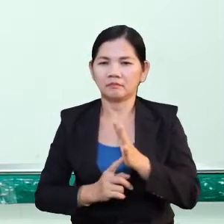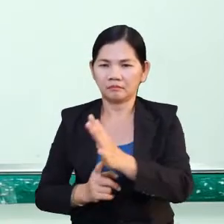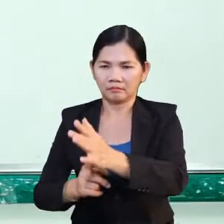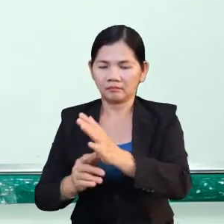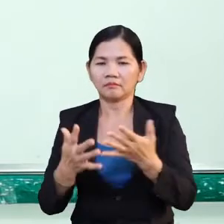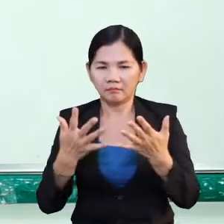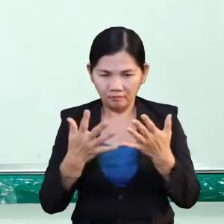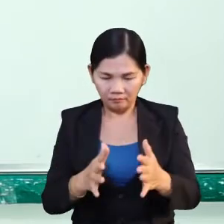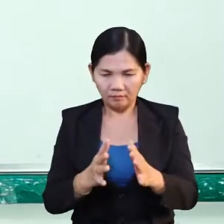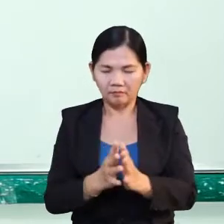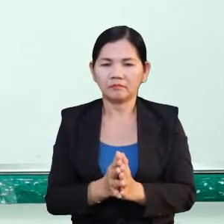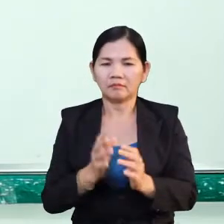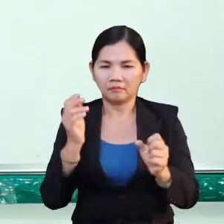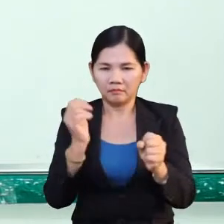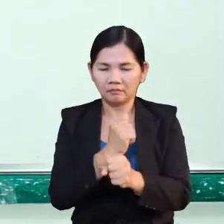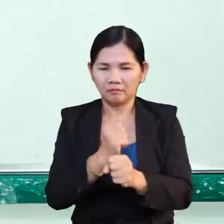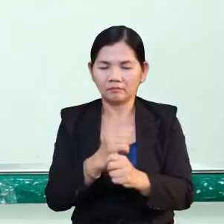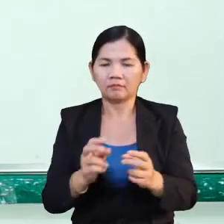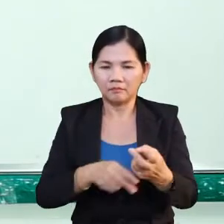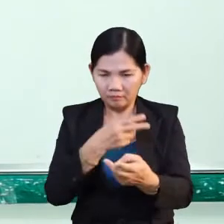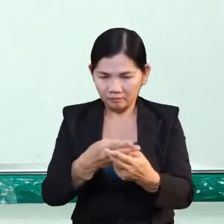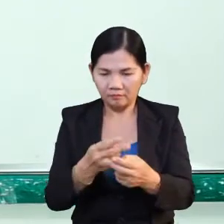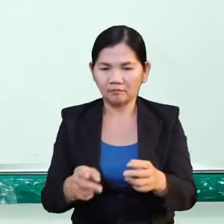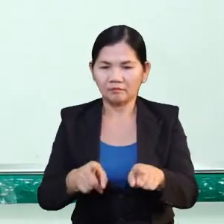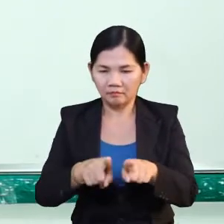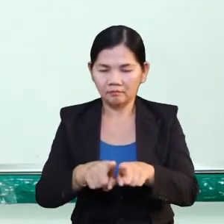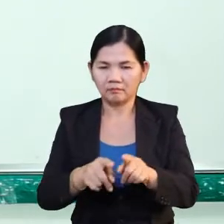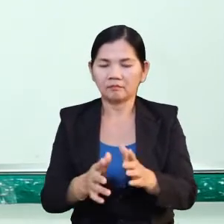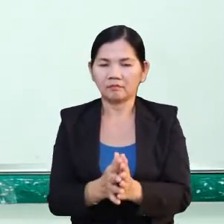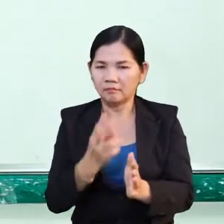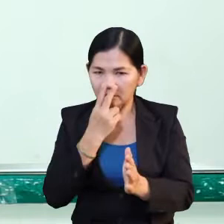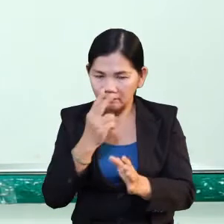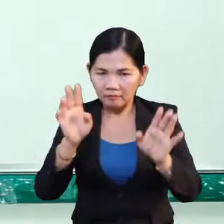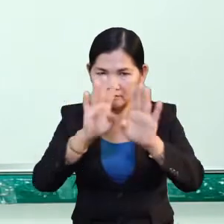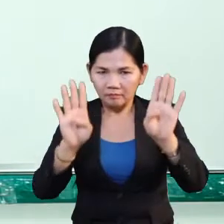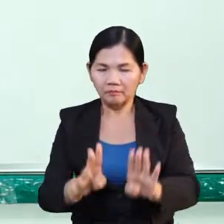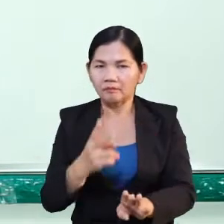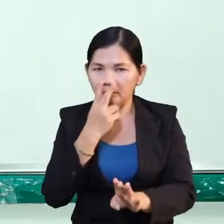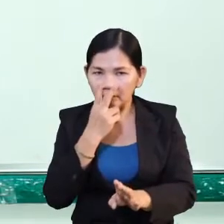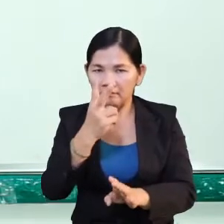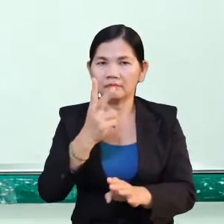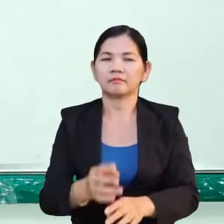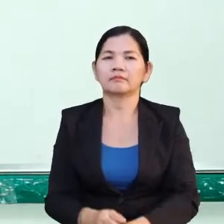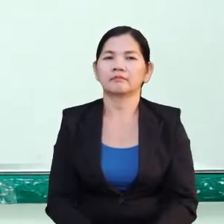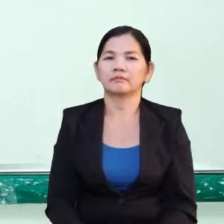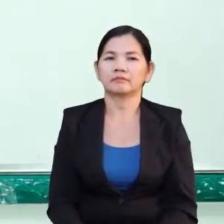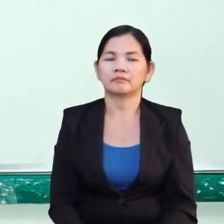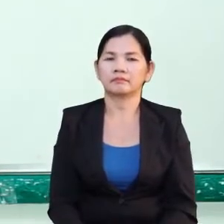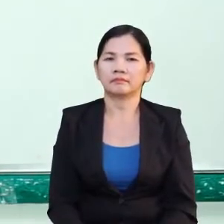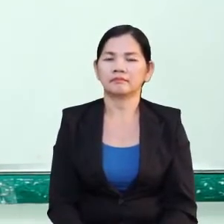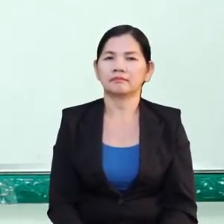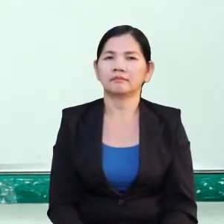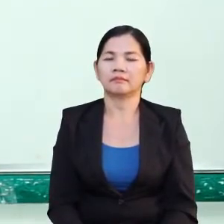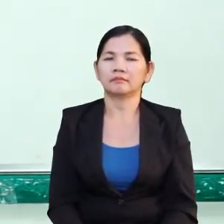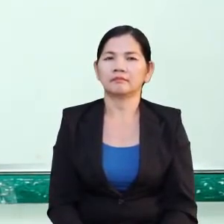ឆ្លើយហើយចាំមើលតំត្រូវនឹងចម្លើយរបស់កូនដែលទេកូនបែរមកមើលក្តារខៀនចា